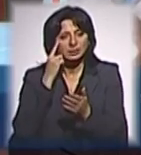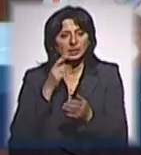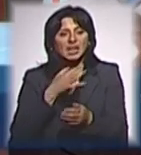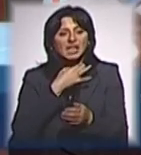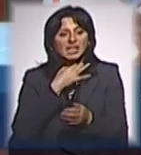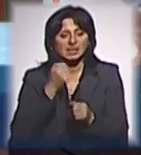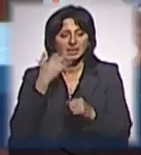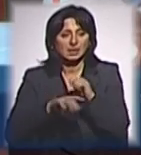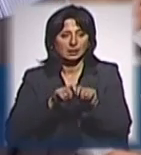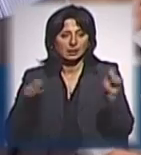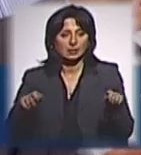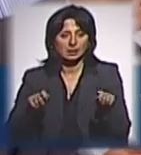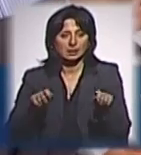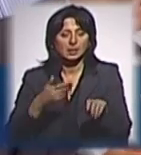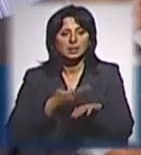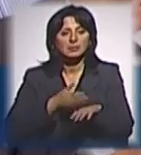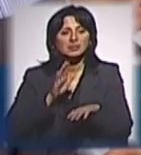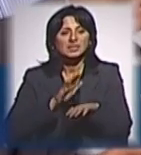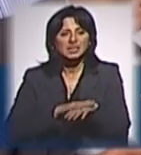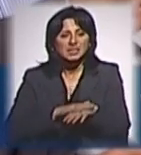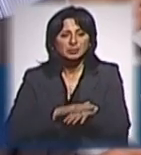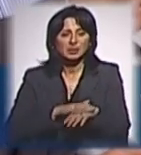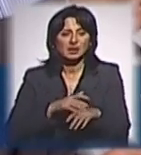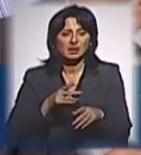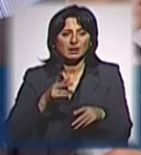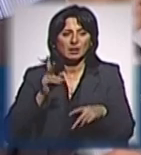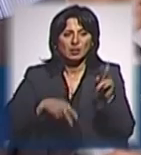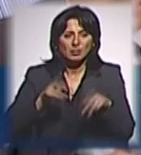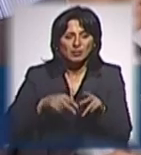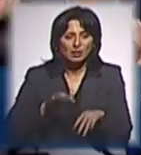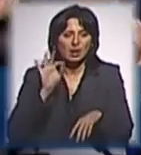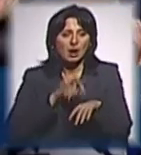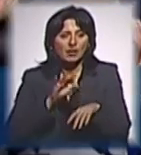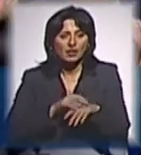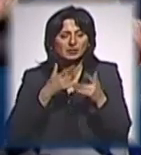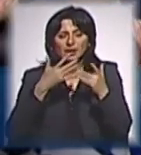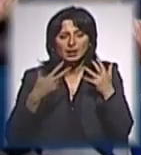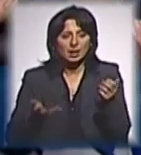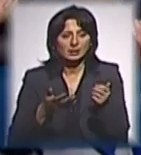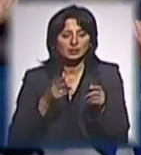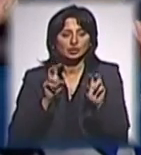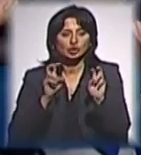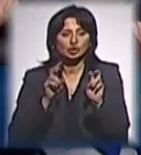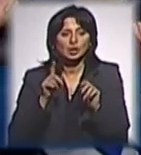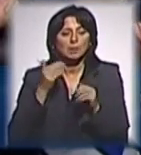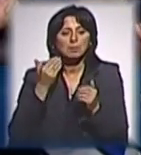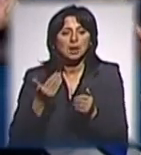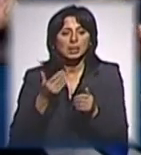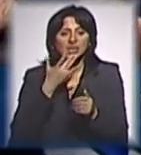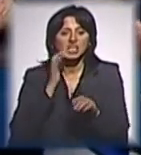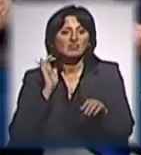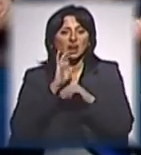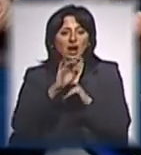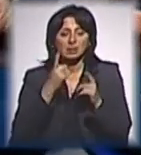ცენტრის გახსნის, ესეთი მძიმე სნეულებები და გადაუდებელი სნეულებები დაავადებული ბავშვებისთვის, არამხოლოდ მათი